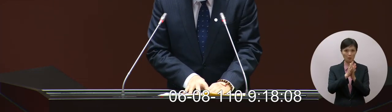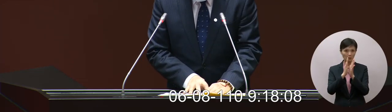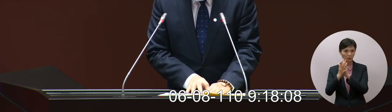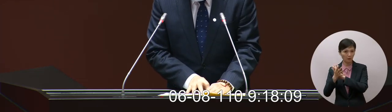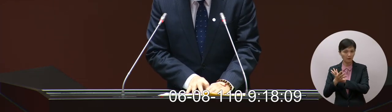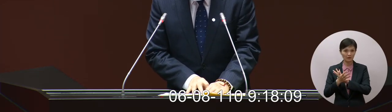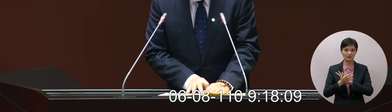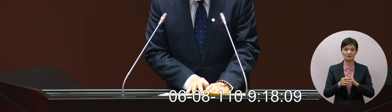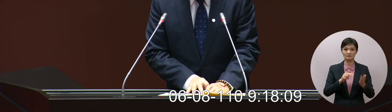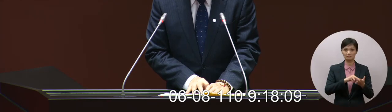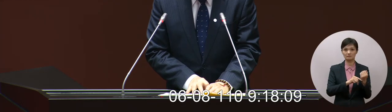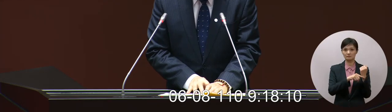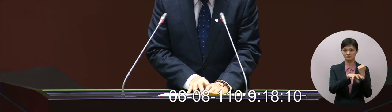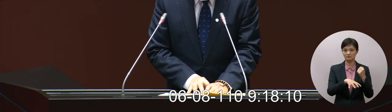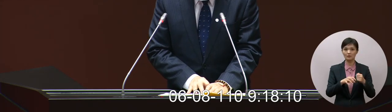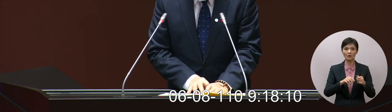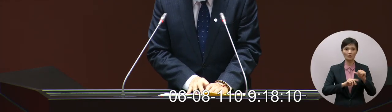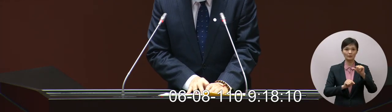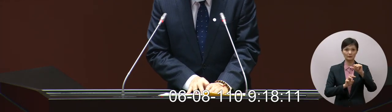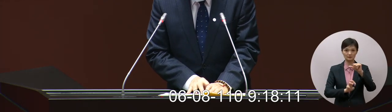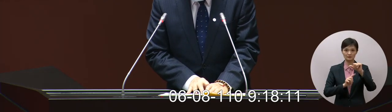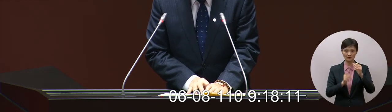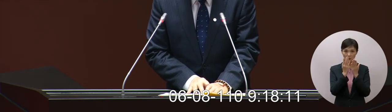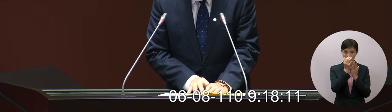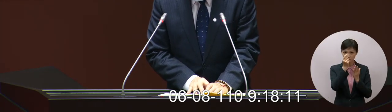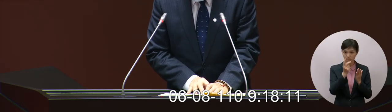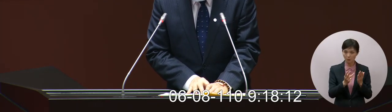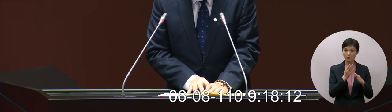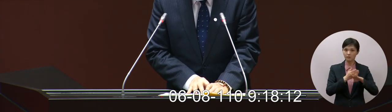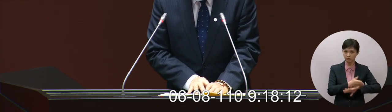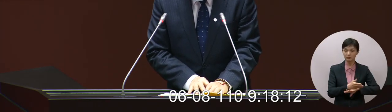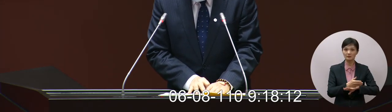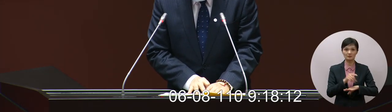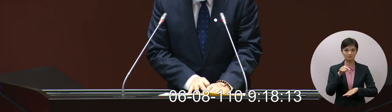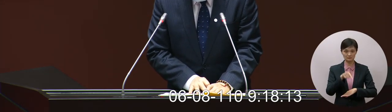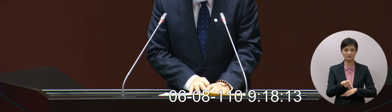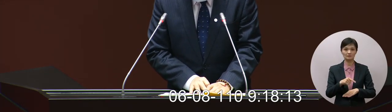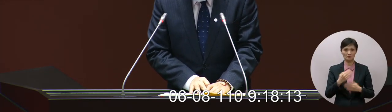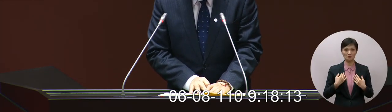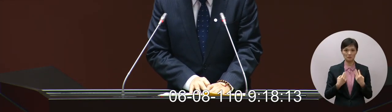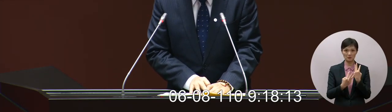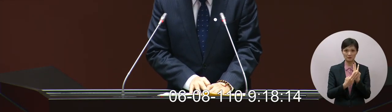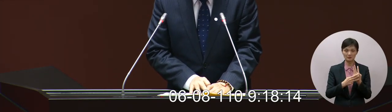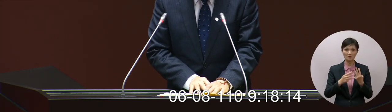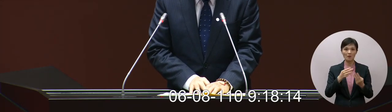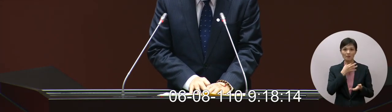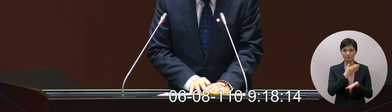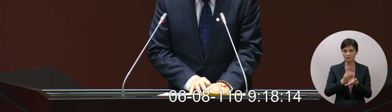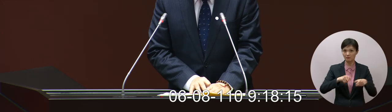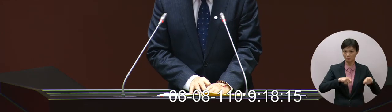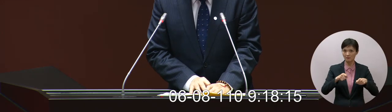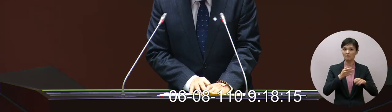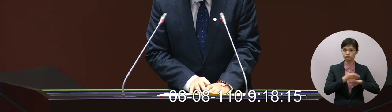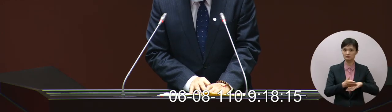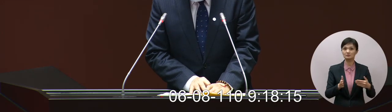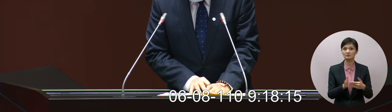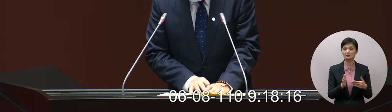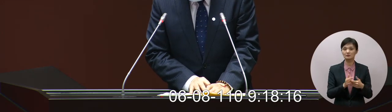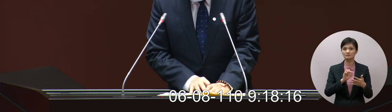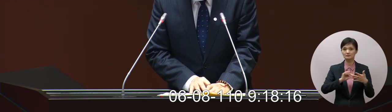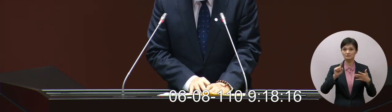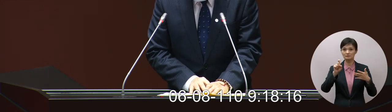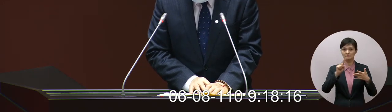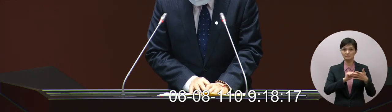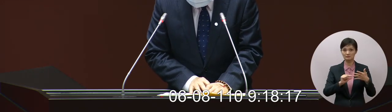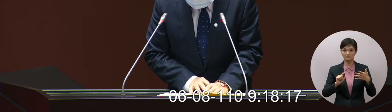院110年5月31日三读通过《严重特殊传染性肺炎防治及纾困振兴特别条例》第11条